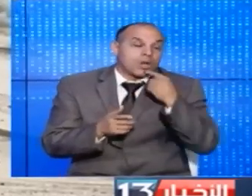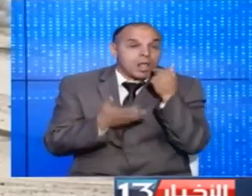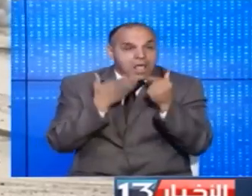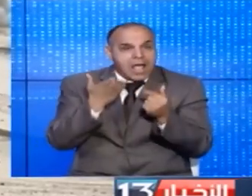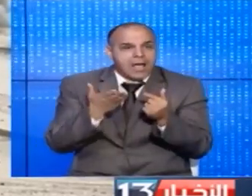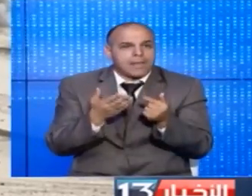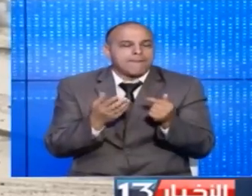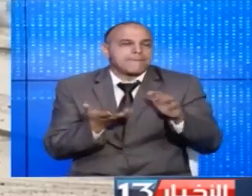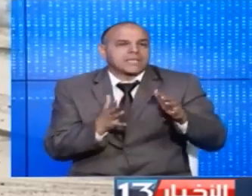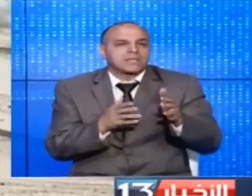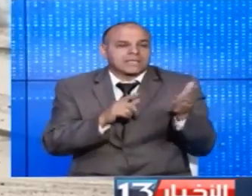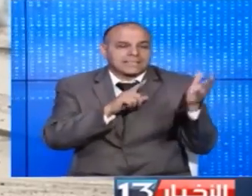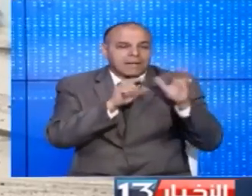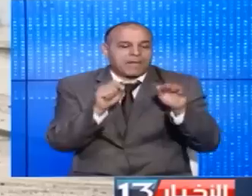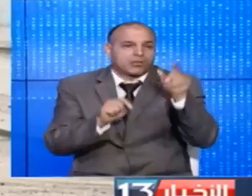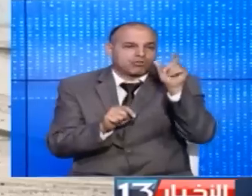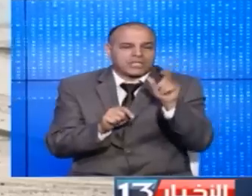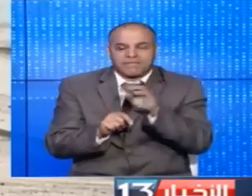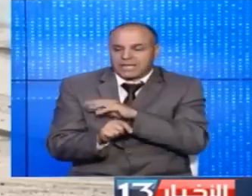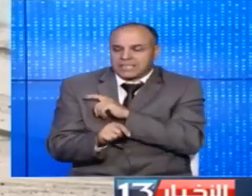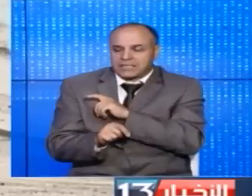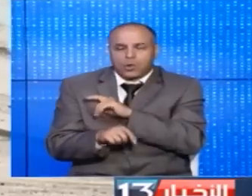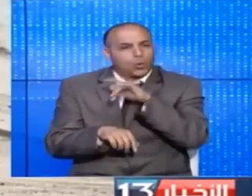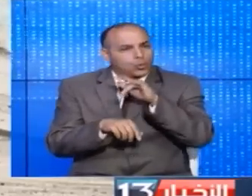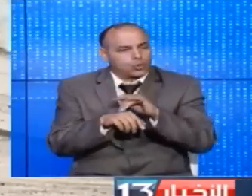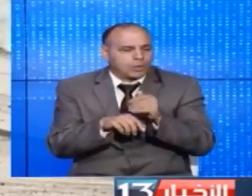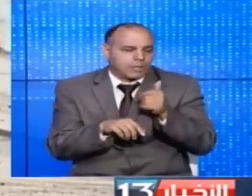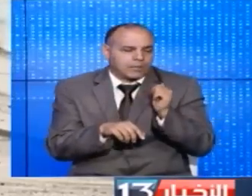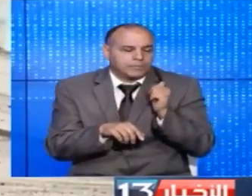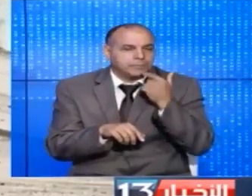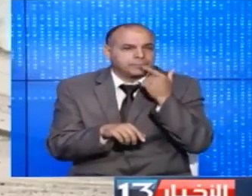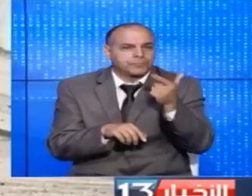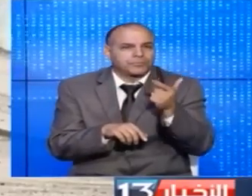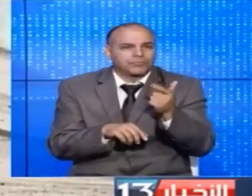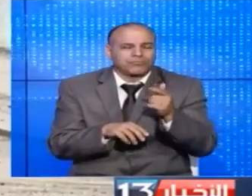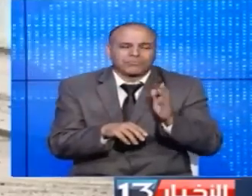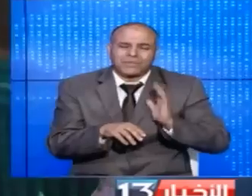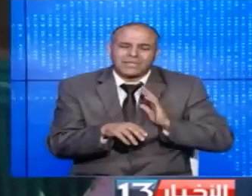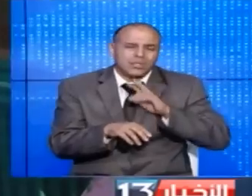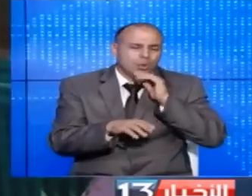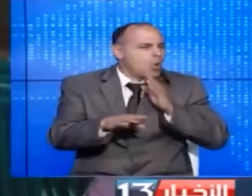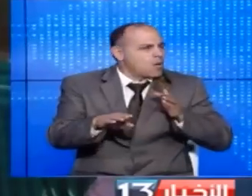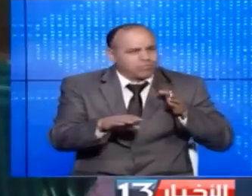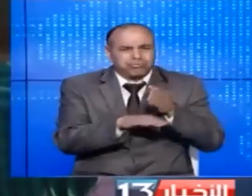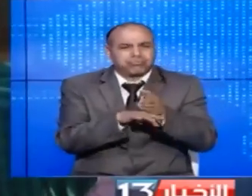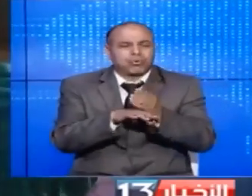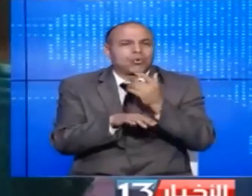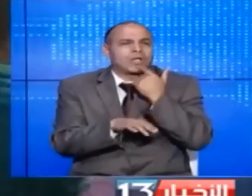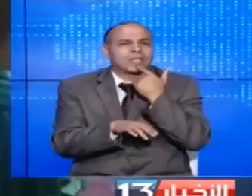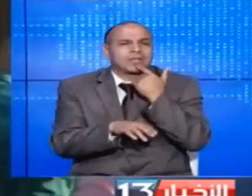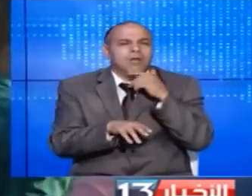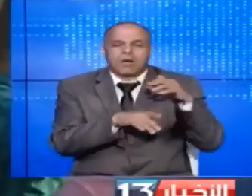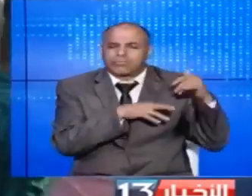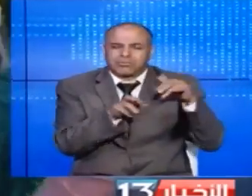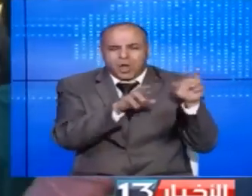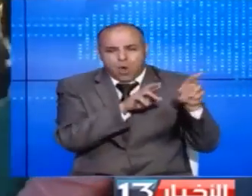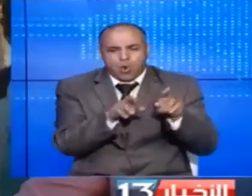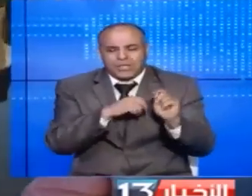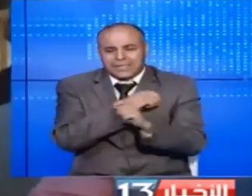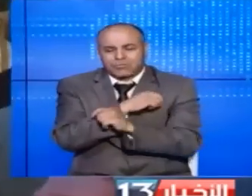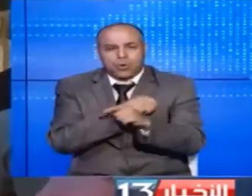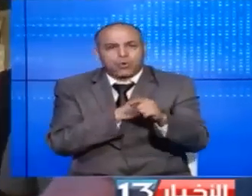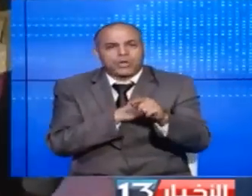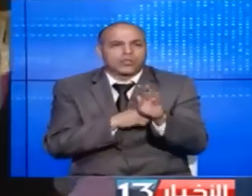ما يزيد عن 70 فلسطينيا أصيبوا أمس خلال قمع قوات الاحتلال الإسرائيلي لمسيرات العودة